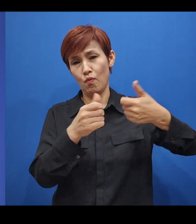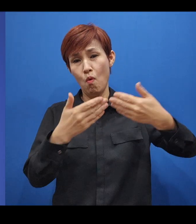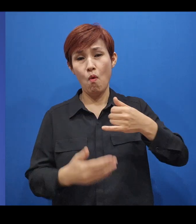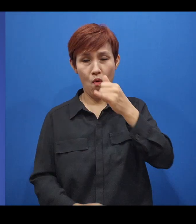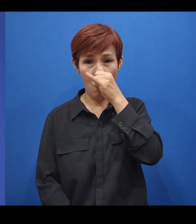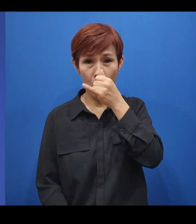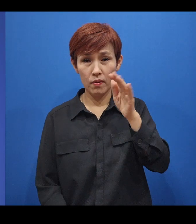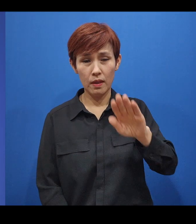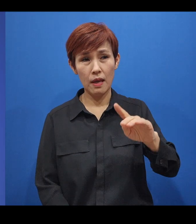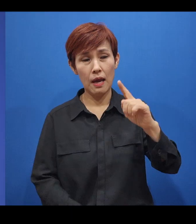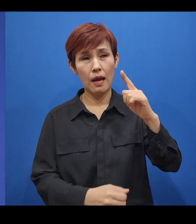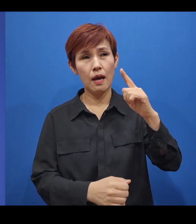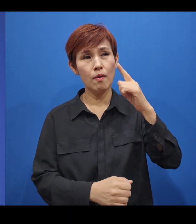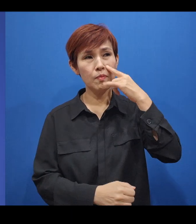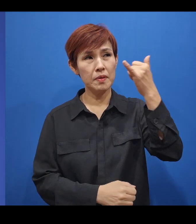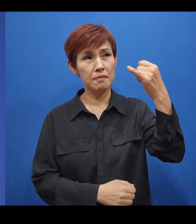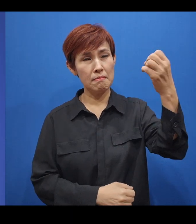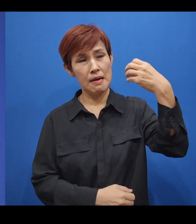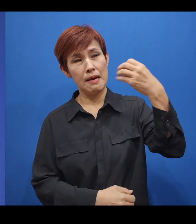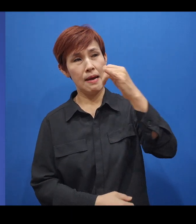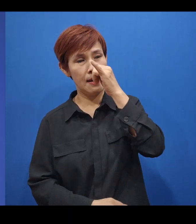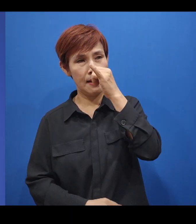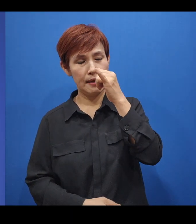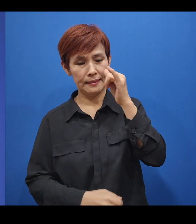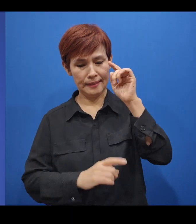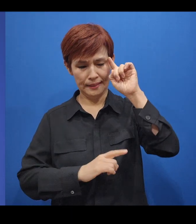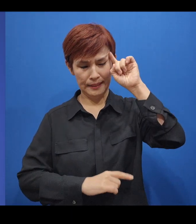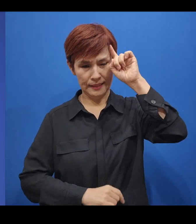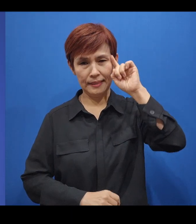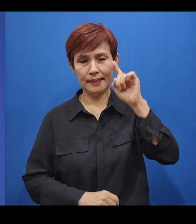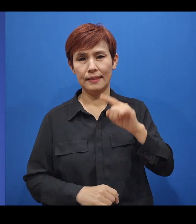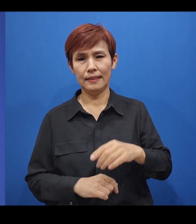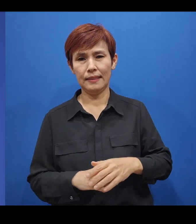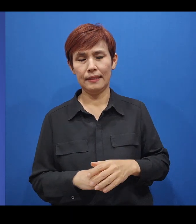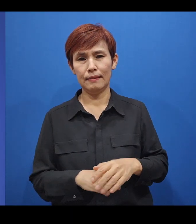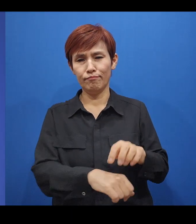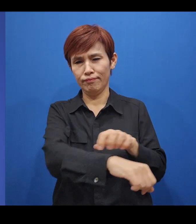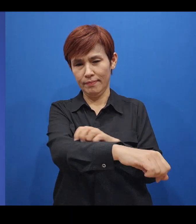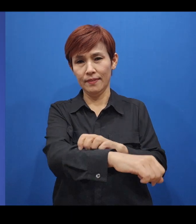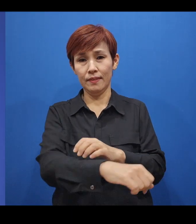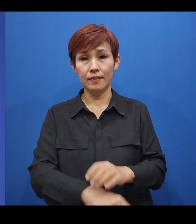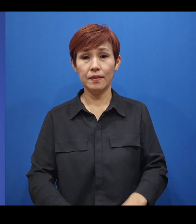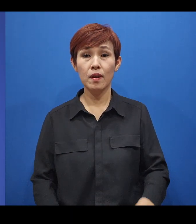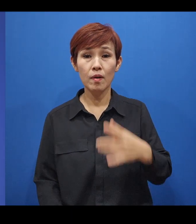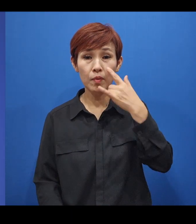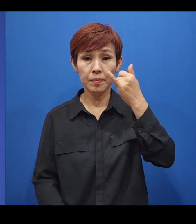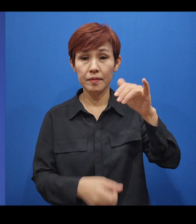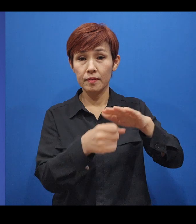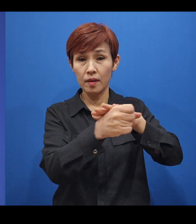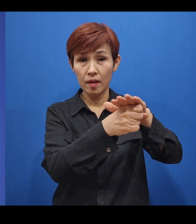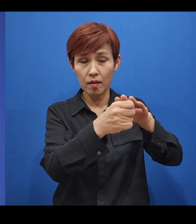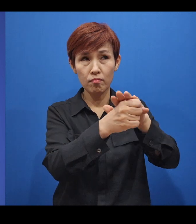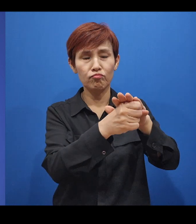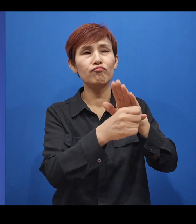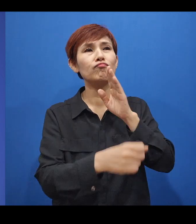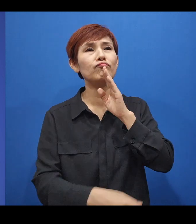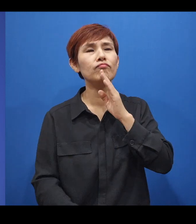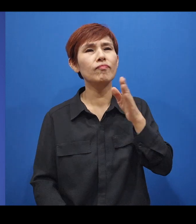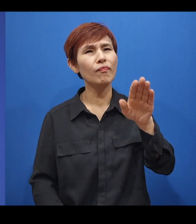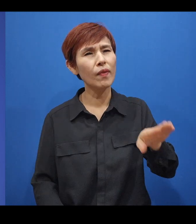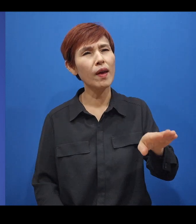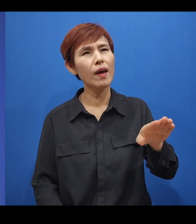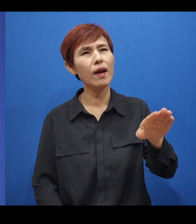얼굴에 그늘이 져요. 그냥 부모님하고 같이 안 있고 싶어요. 사랑을 안 하는 건 아닌데 자꾸